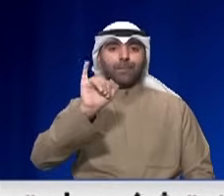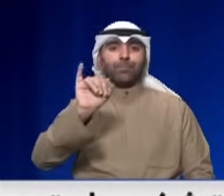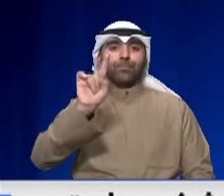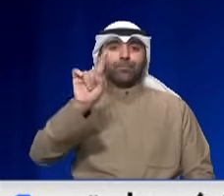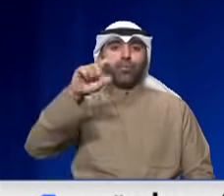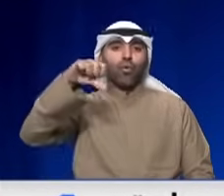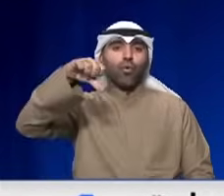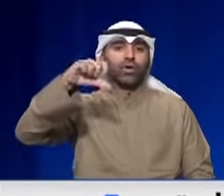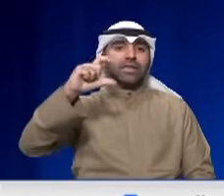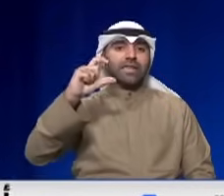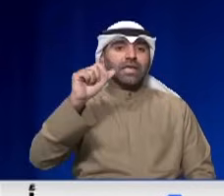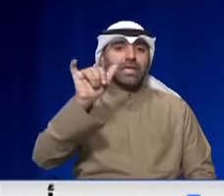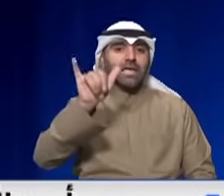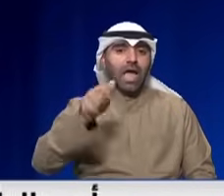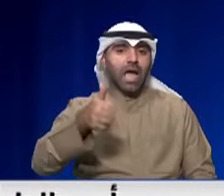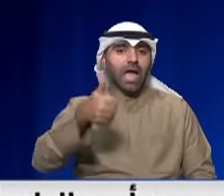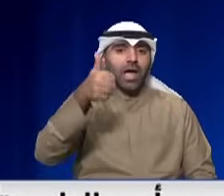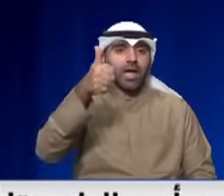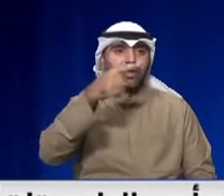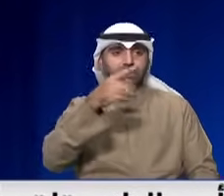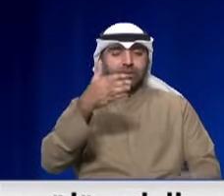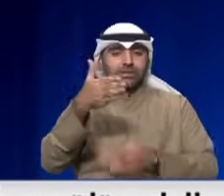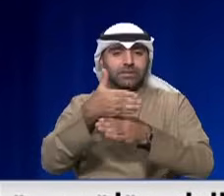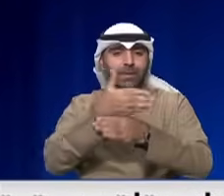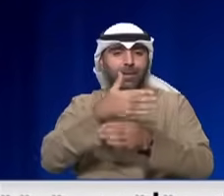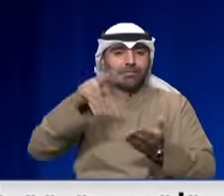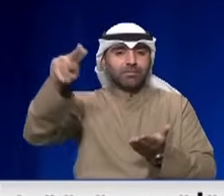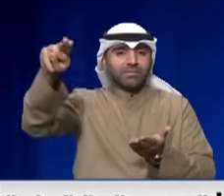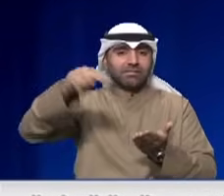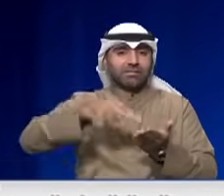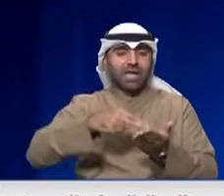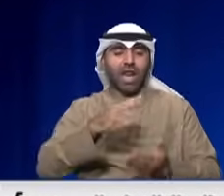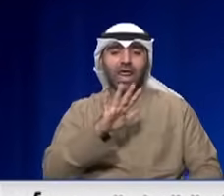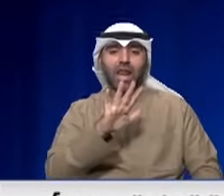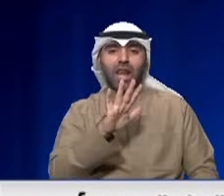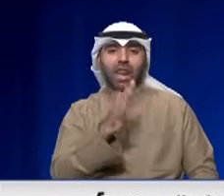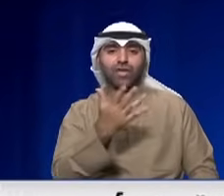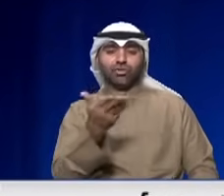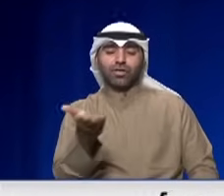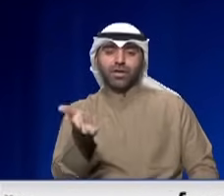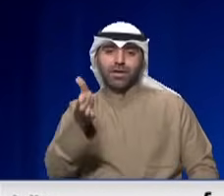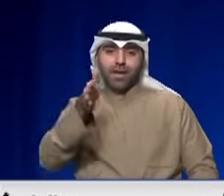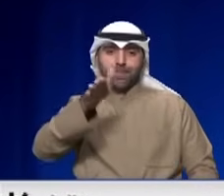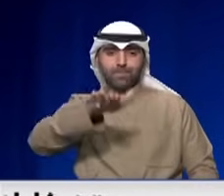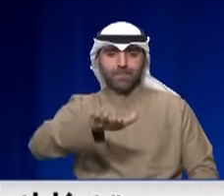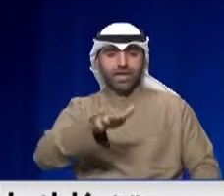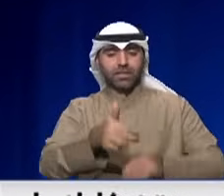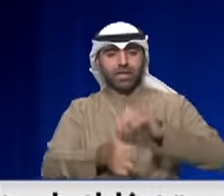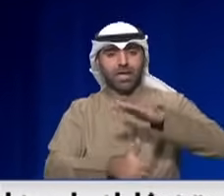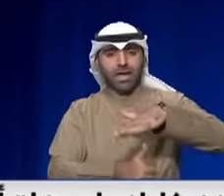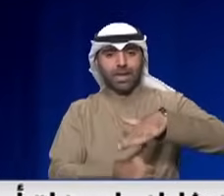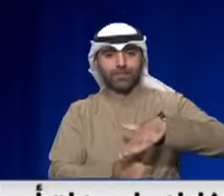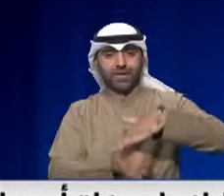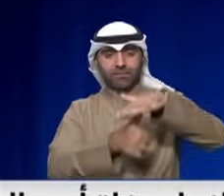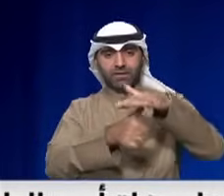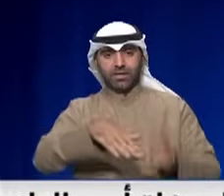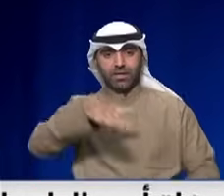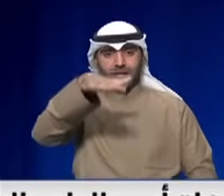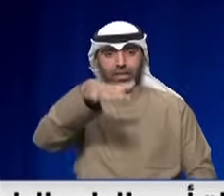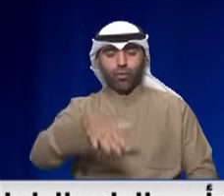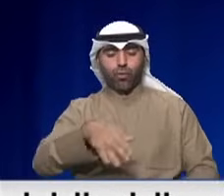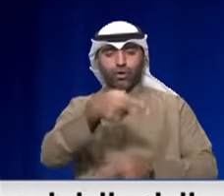جلالته عن خالص تعازيه وصادق مواساته لسموه رعاه الله بوفاه صاحب السمو امير البلاد